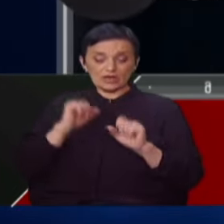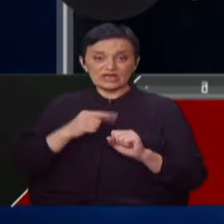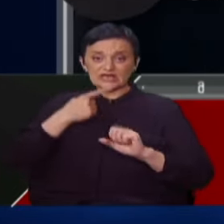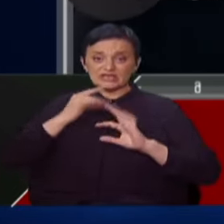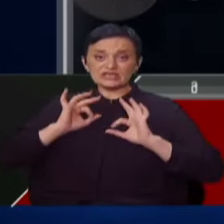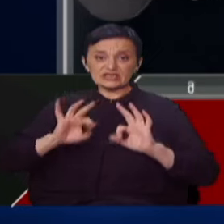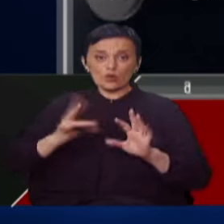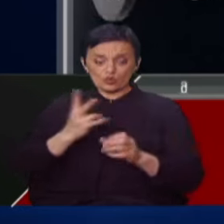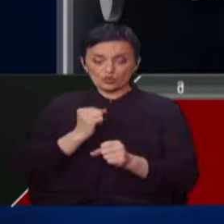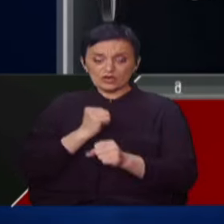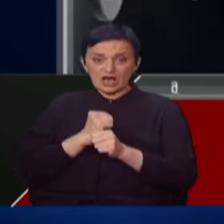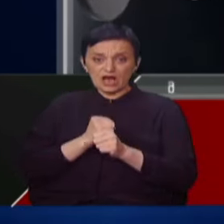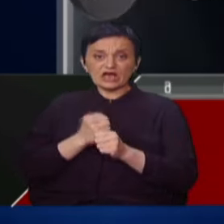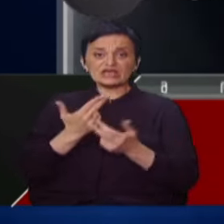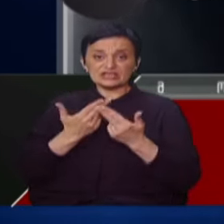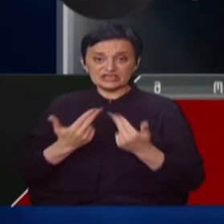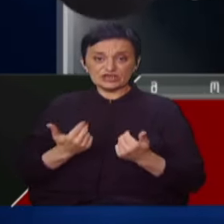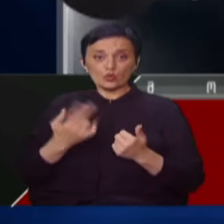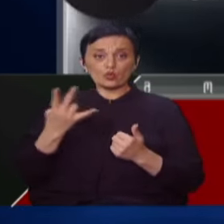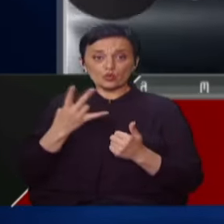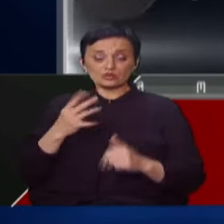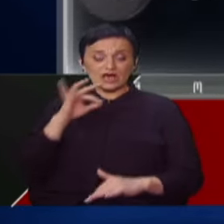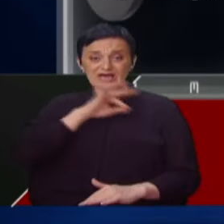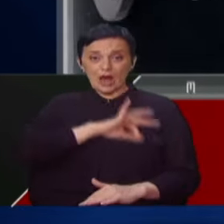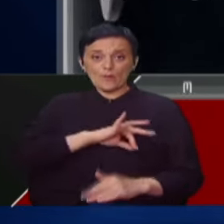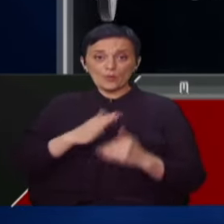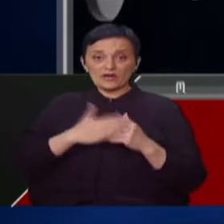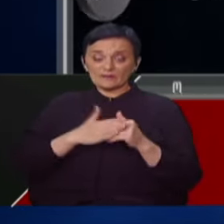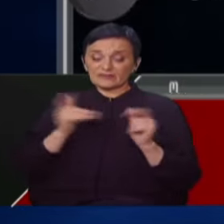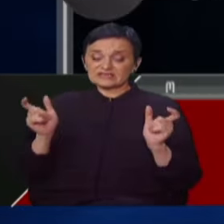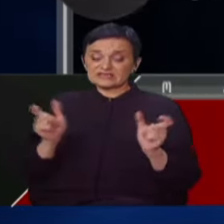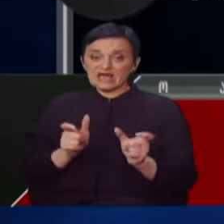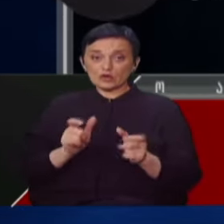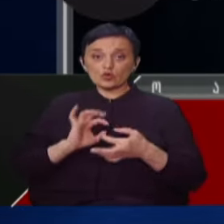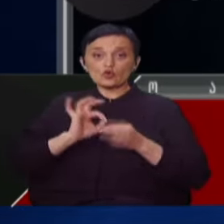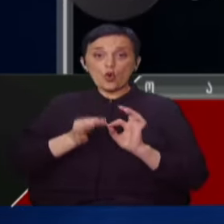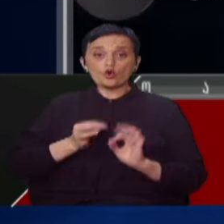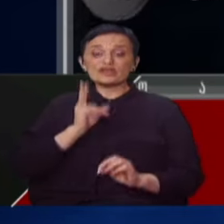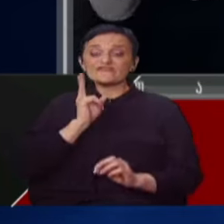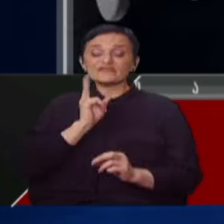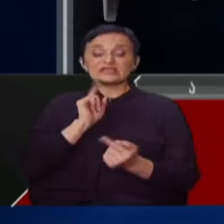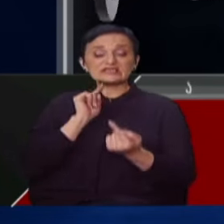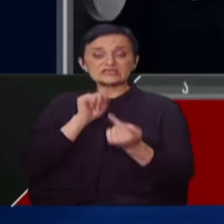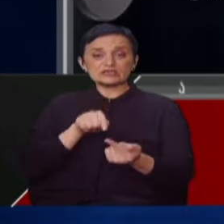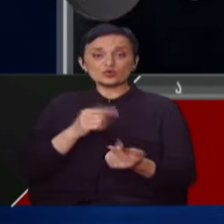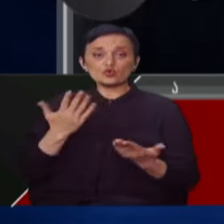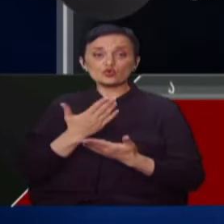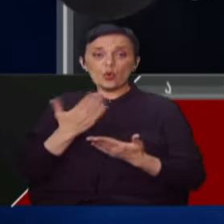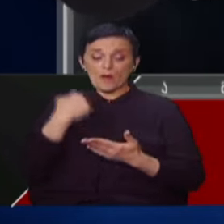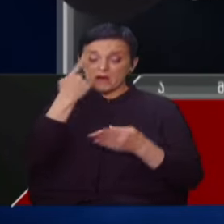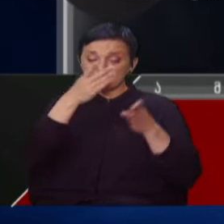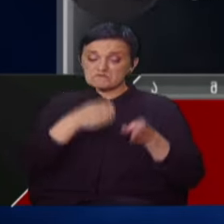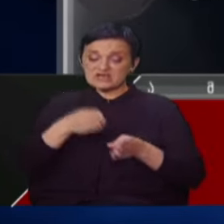უნდა მოახდინოს და ამისთვის, დიახ, თუნდაც უნდა გამოიყენოს სანქციები. კონკრეტულად ვის წინააღმდეგ, რომელი კონკრეტული